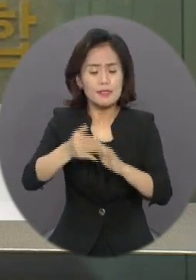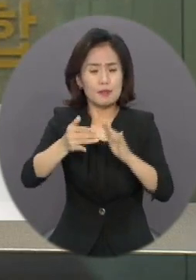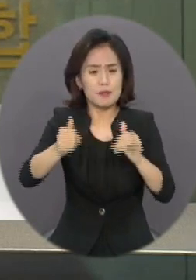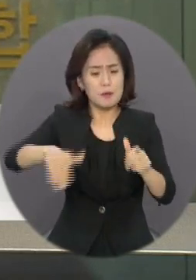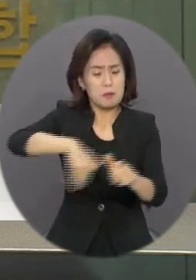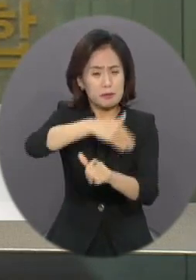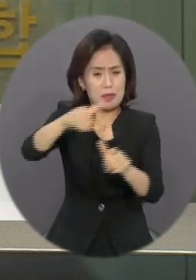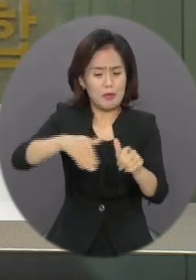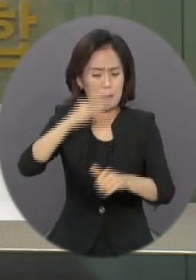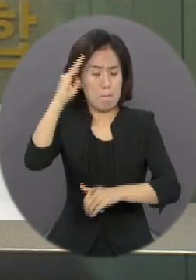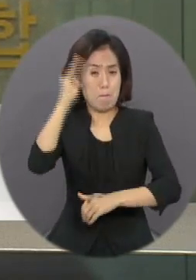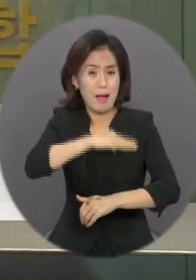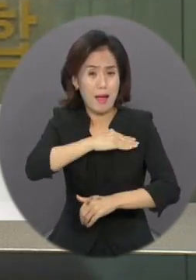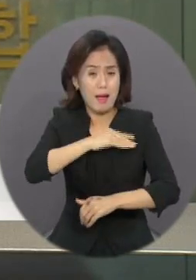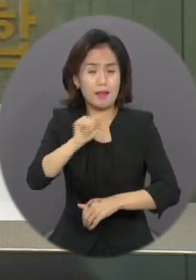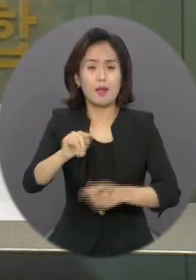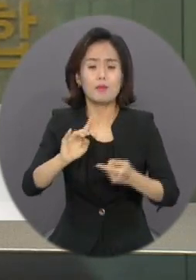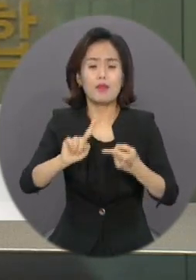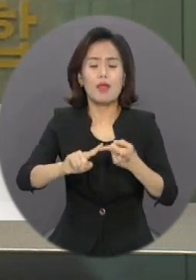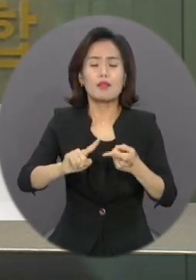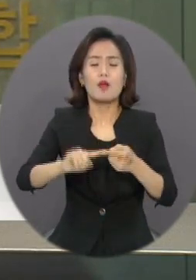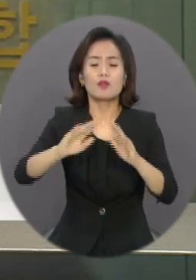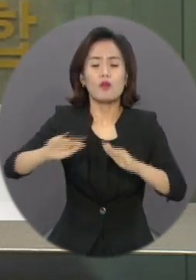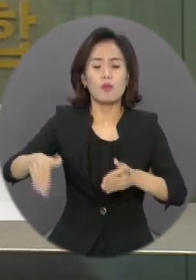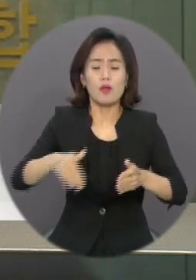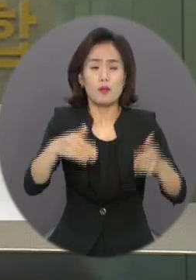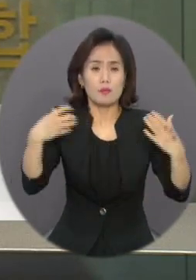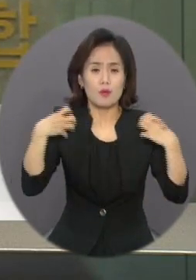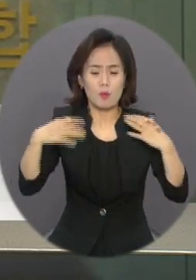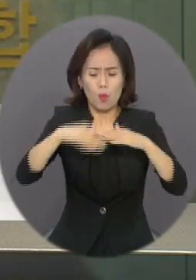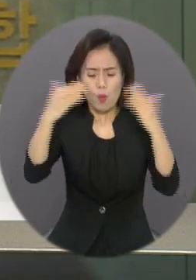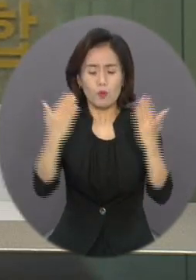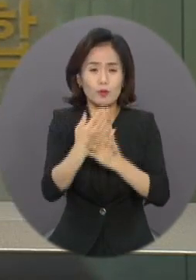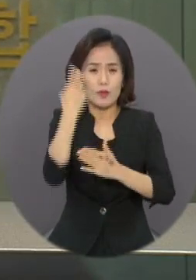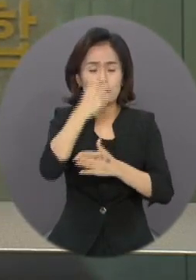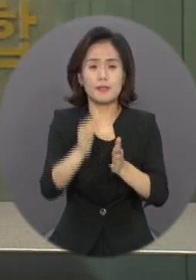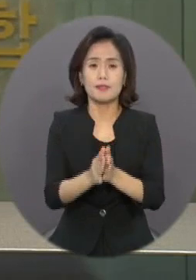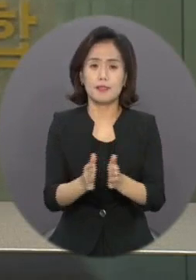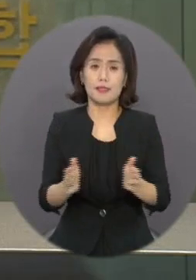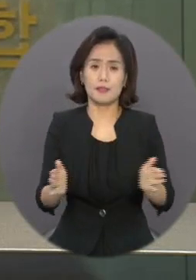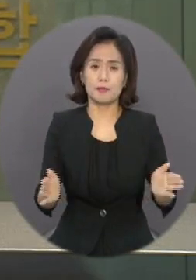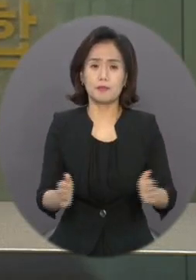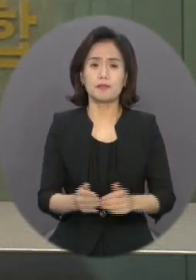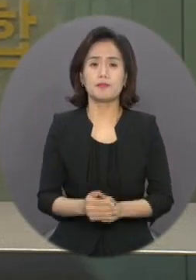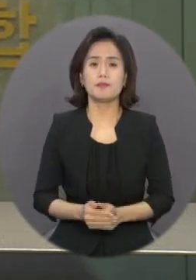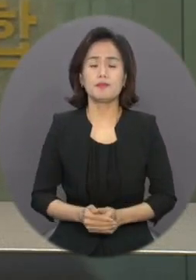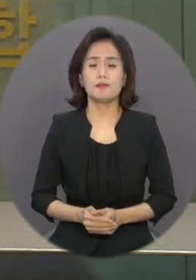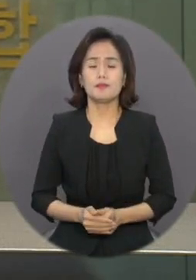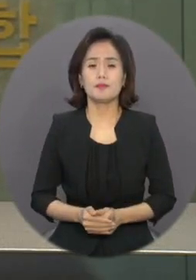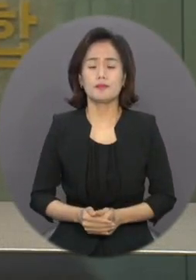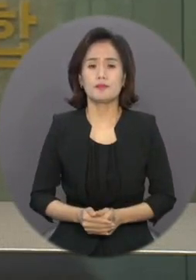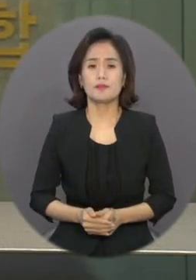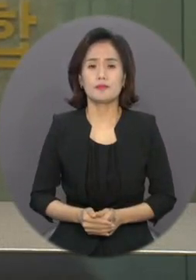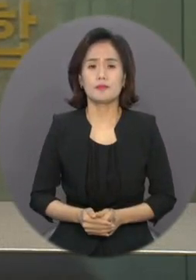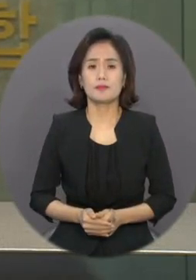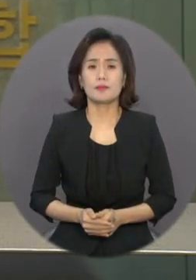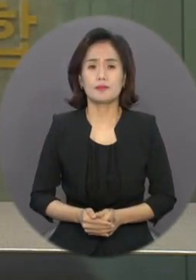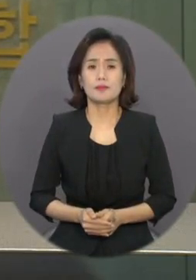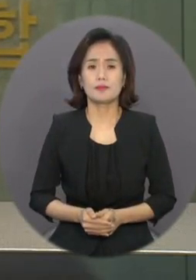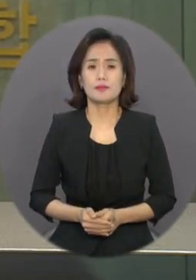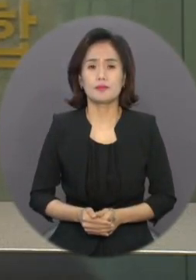여론이 악화하고 있는 가운데 전라남도는 전면적인 감사에 들어갔습니다. 이어서 박종우 기자가 취재했습니다.